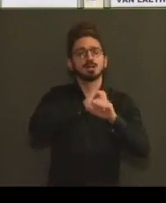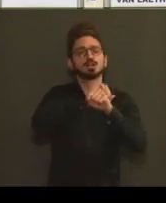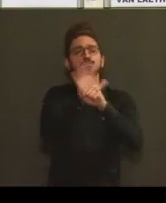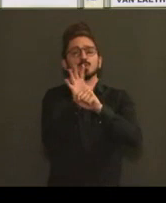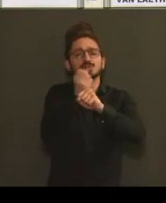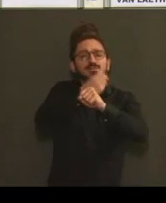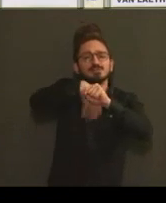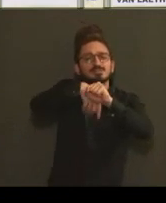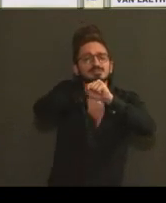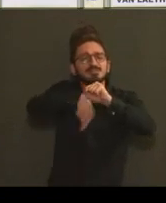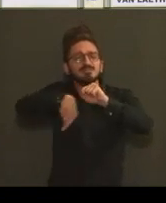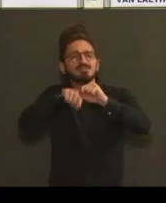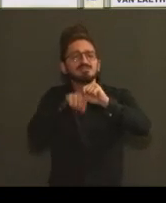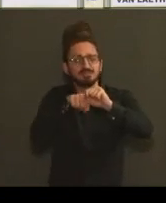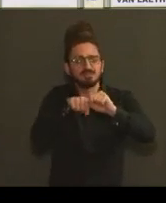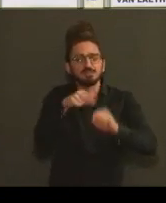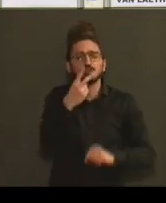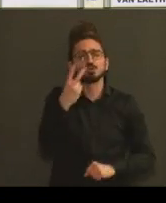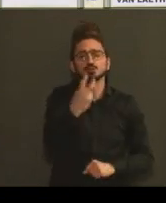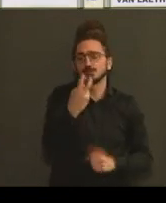semaines, on estime qu'il y a